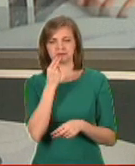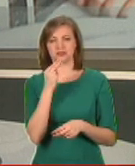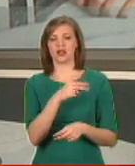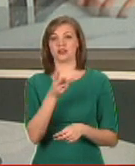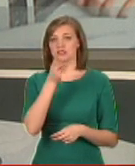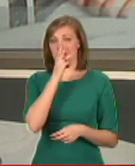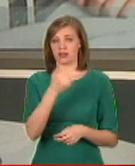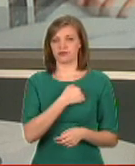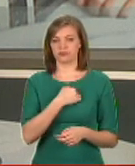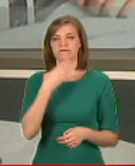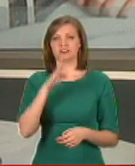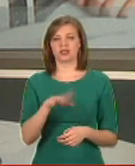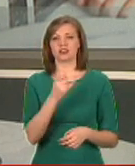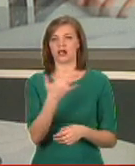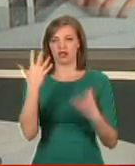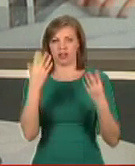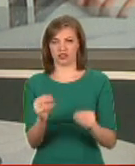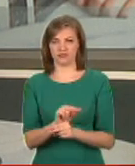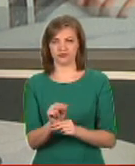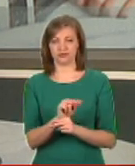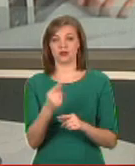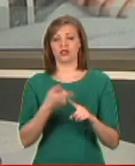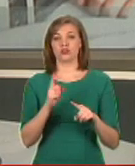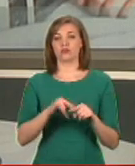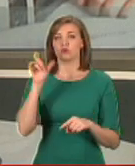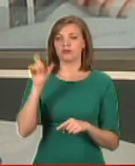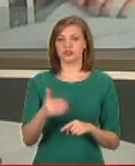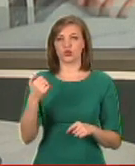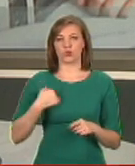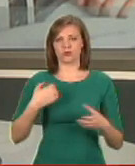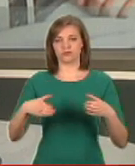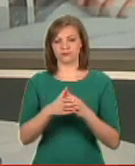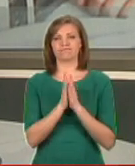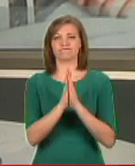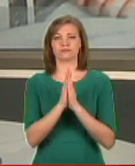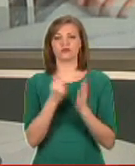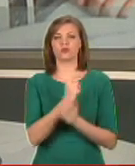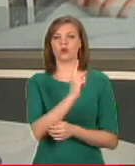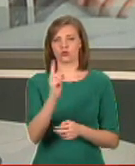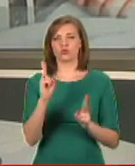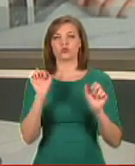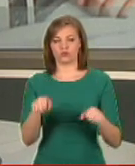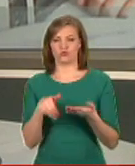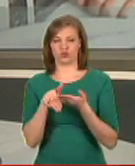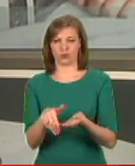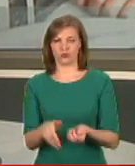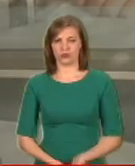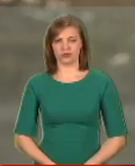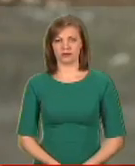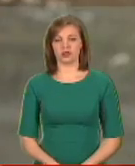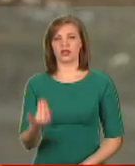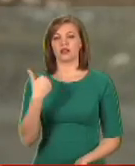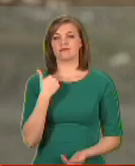Зарплати військового вистачає лише на кілька днів терапії. Тож і він, і його побратими звертаються до кожного, хто може допомогти.